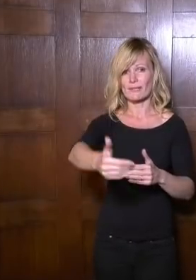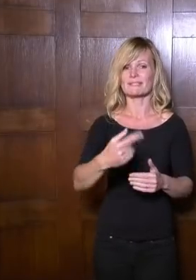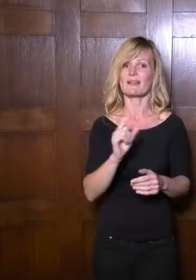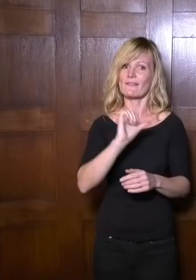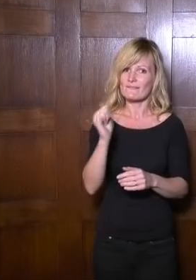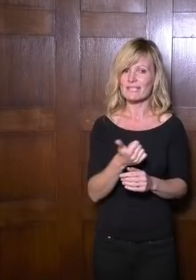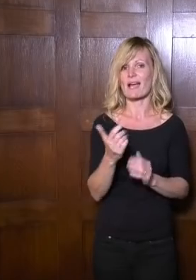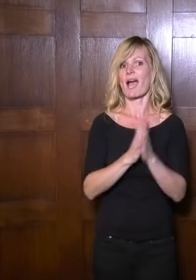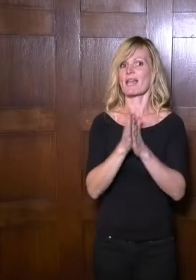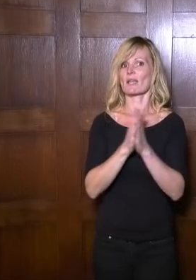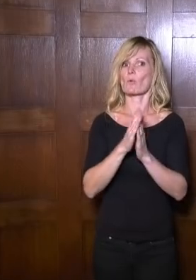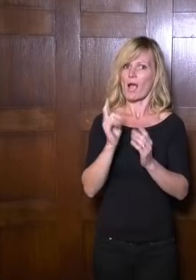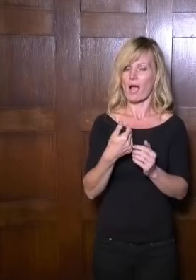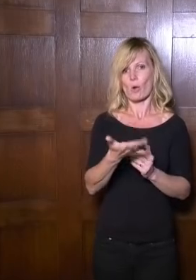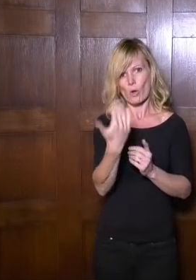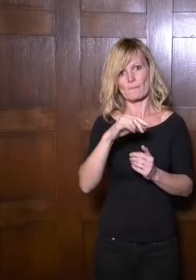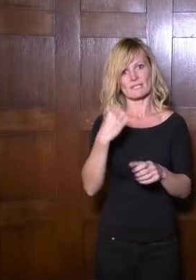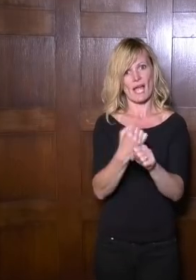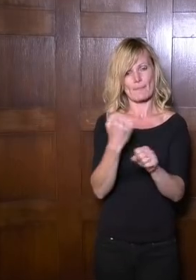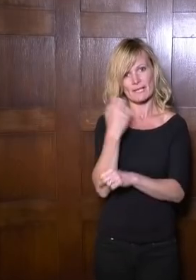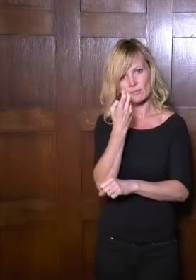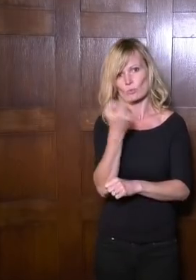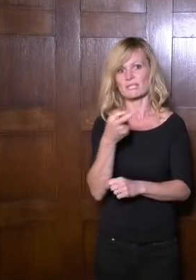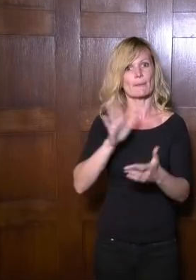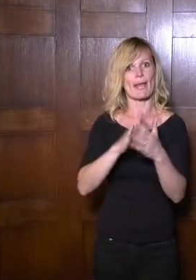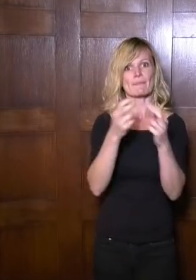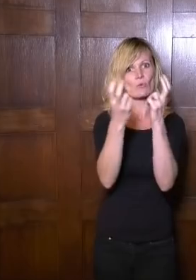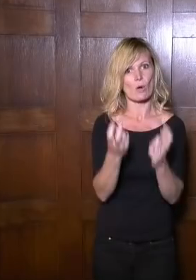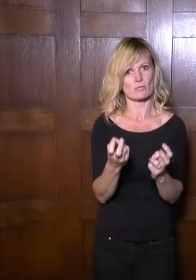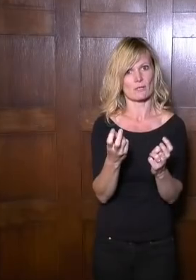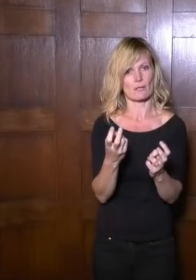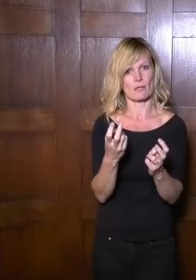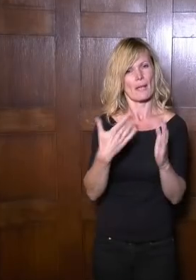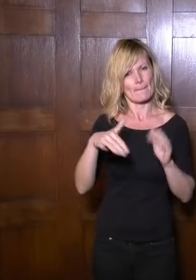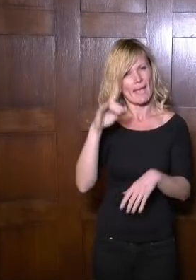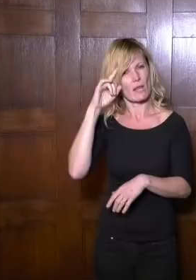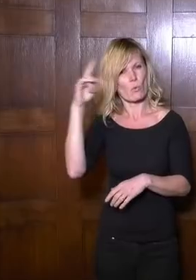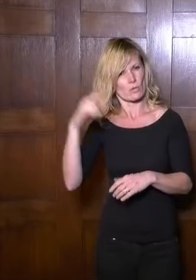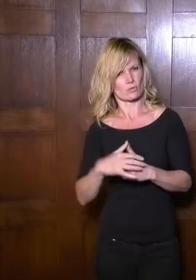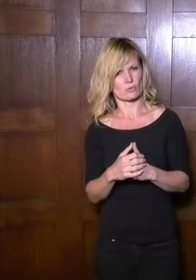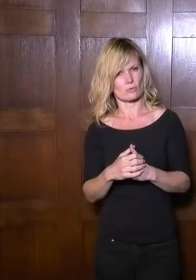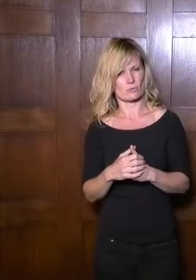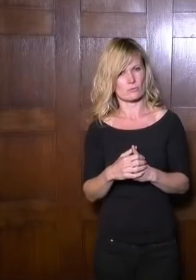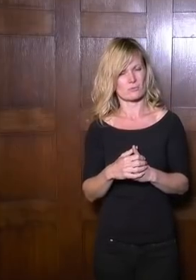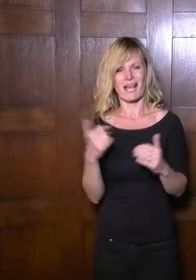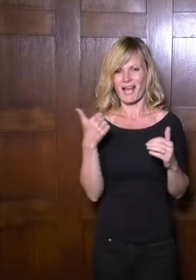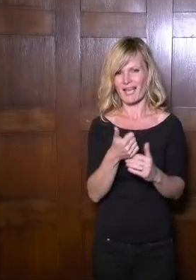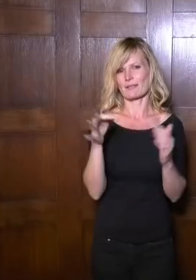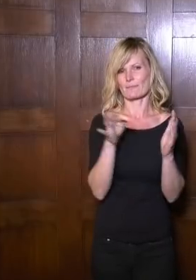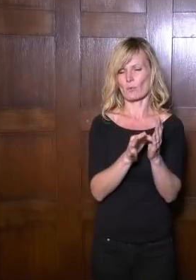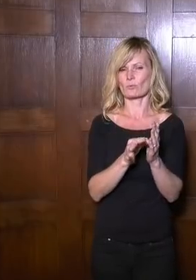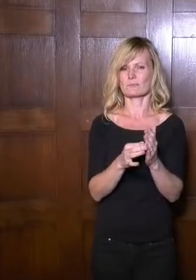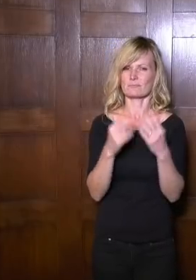bleiben. Das ist einfach, das dient der Logik. Das ist ein Punkt, der uns dort ganz wichtig